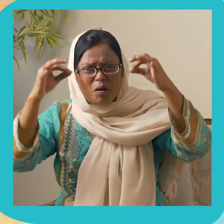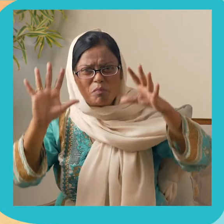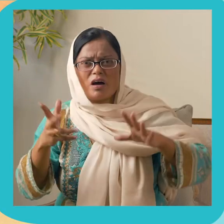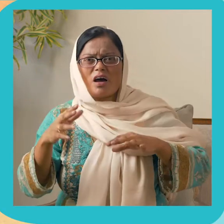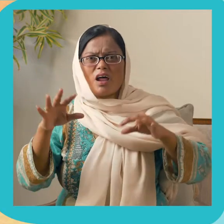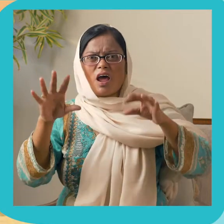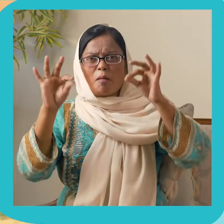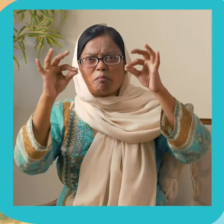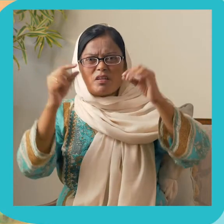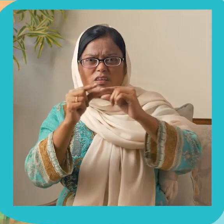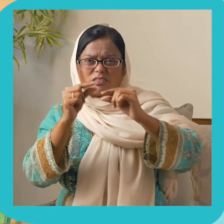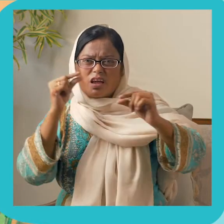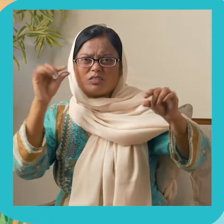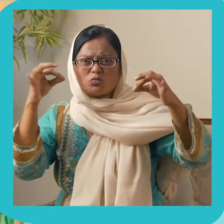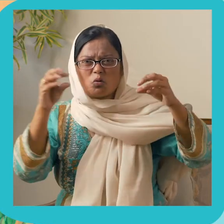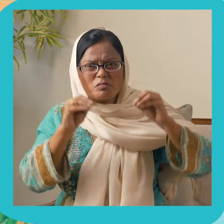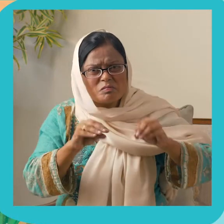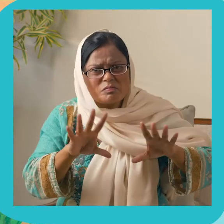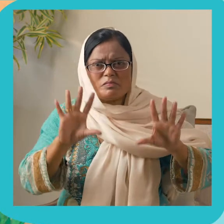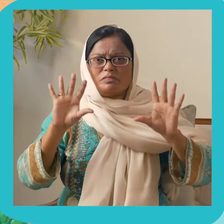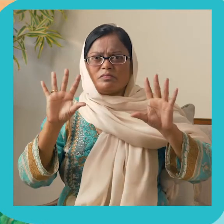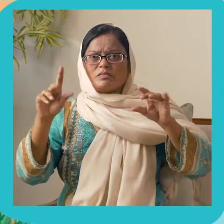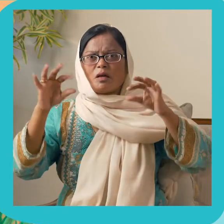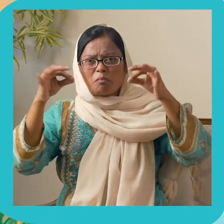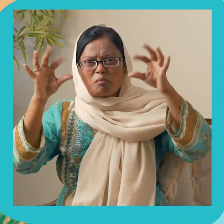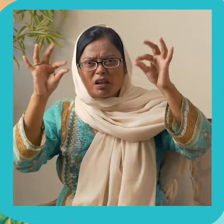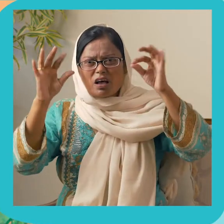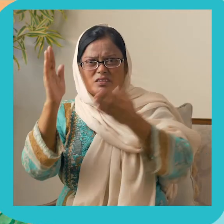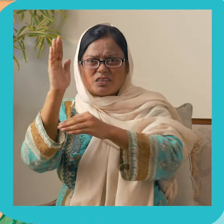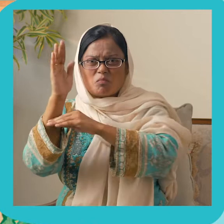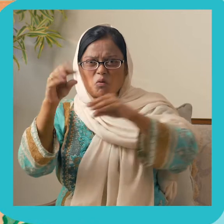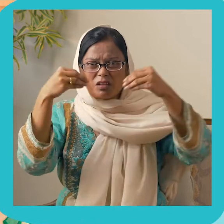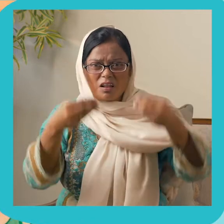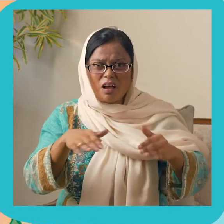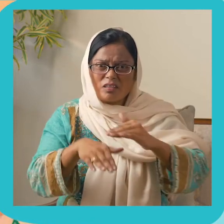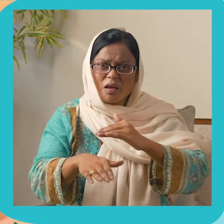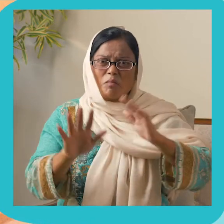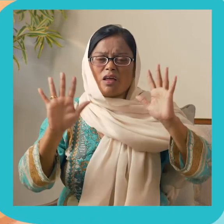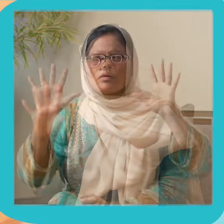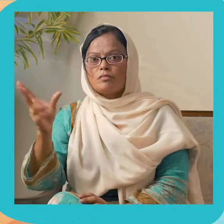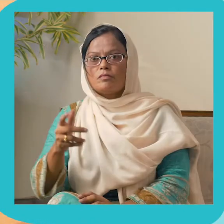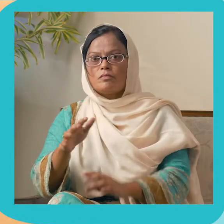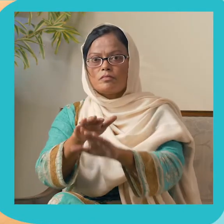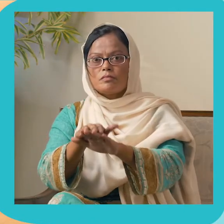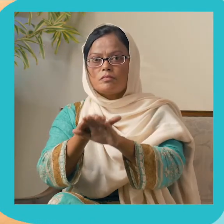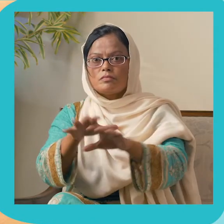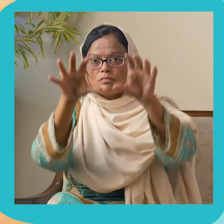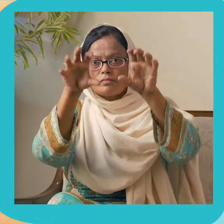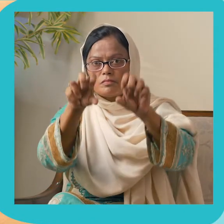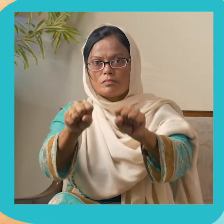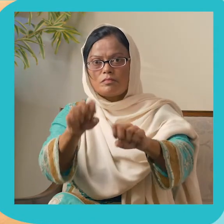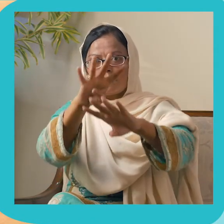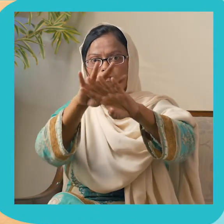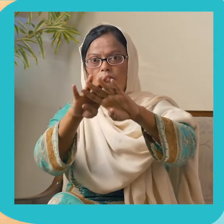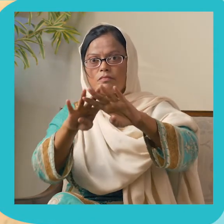टॉफी रैपर प्लोगर्स, प्लास्टिक स्ट्रॉ प्लोगर्स, प्लास्टिक बॉटल प्लोगर्स और मछली पकड़ने के